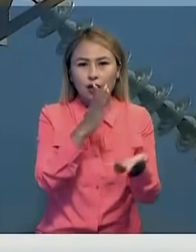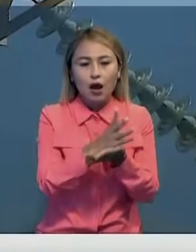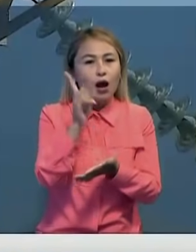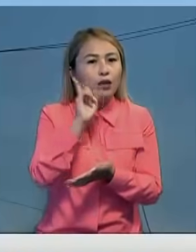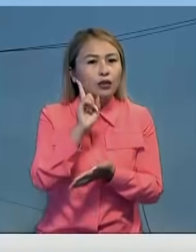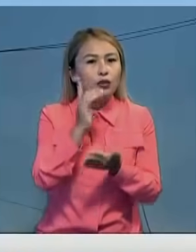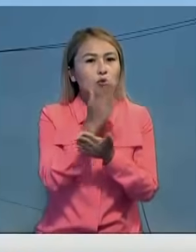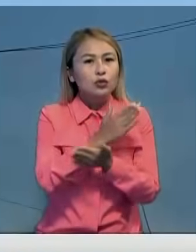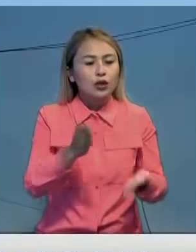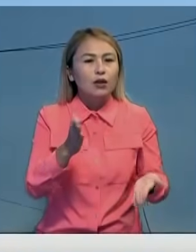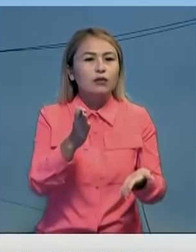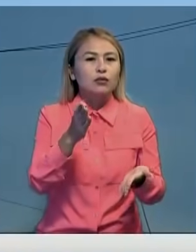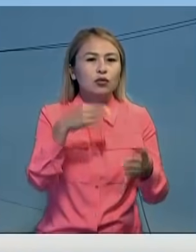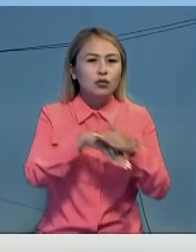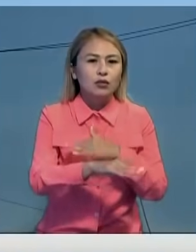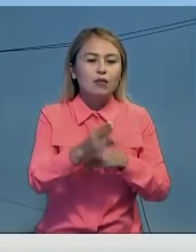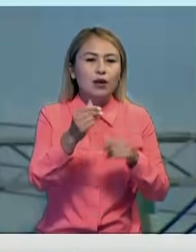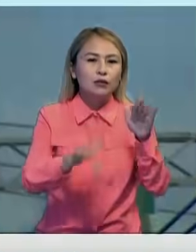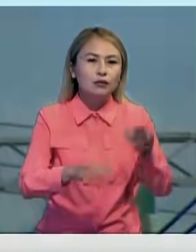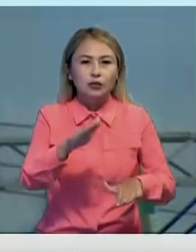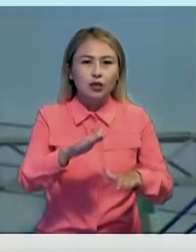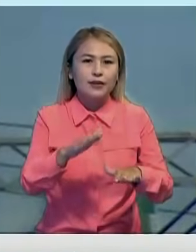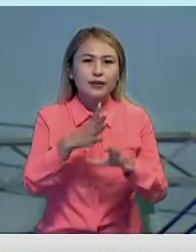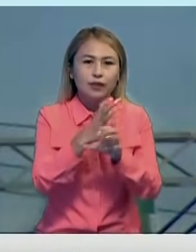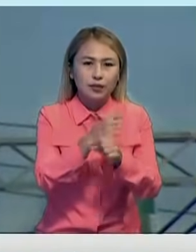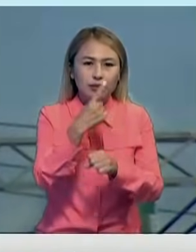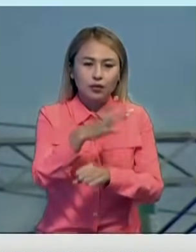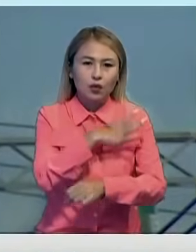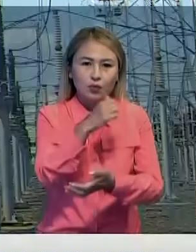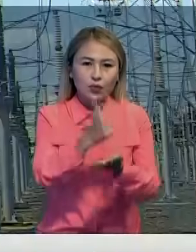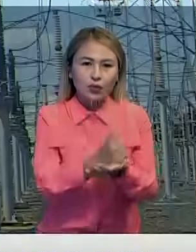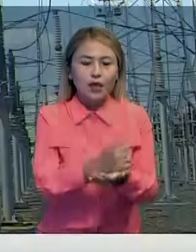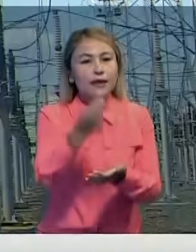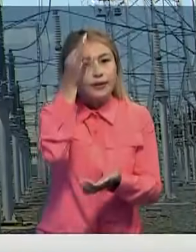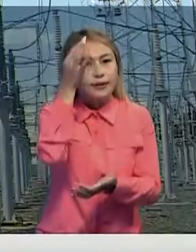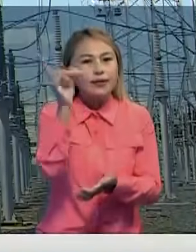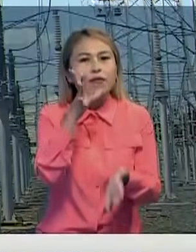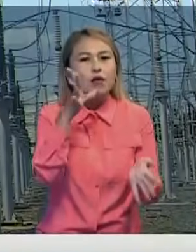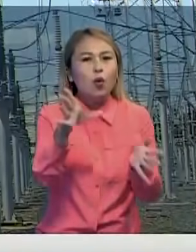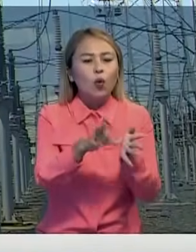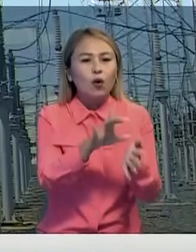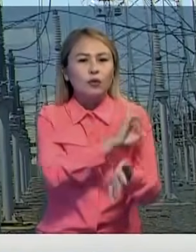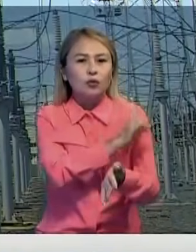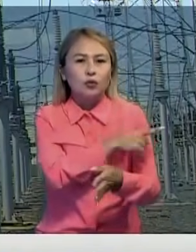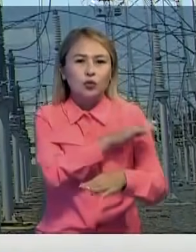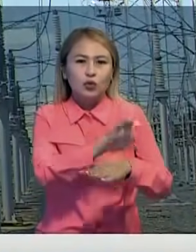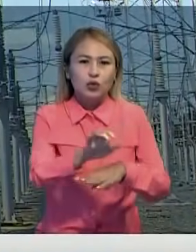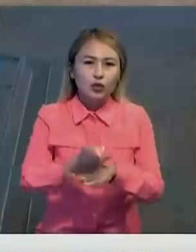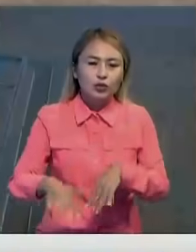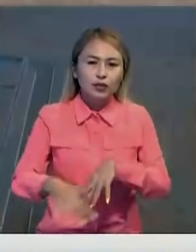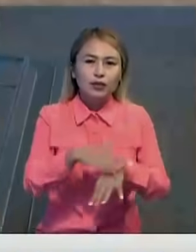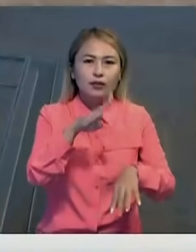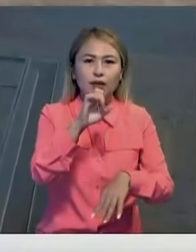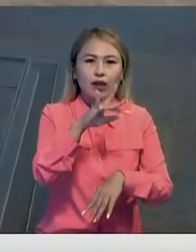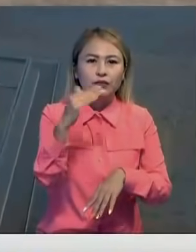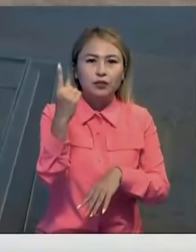жатыр. Алайда тұтынушы қалтасына түсетін салмақты барынша азайтамыз, деді комитет басшысы. Еске салайық, электр қуатын өндірушілер